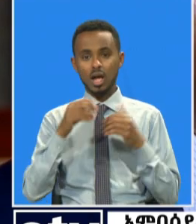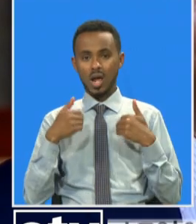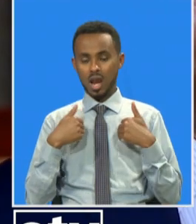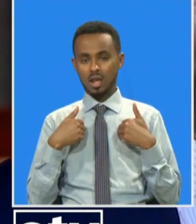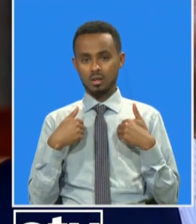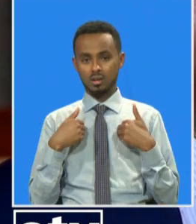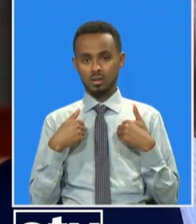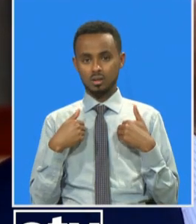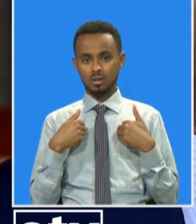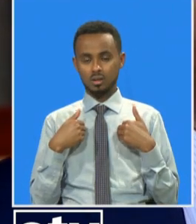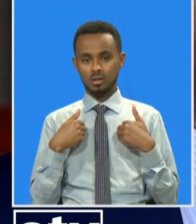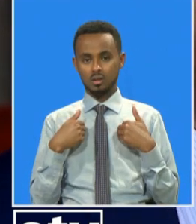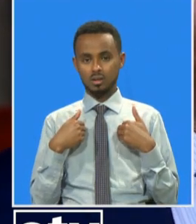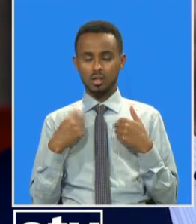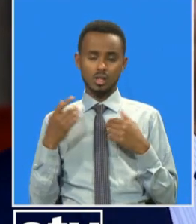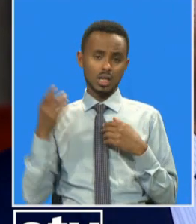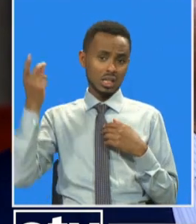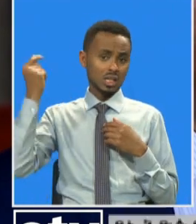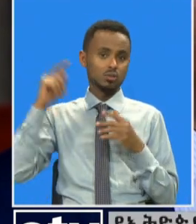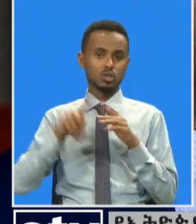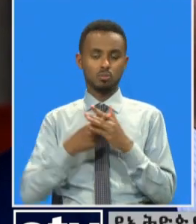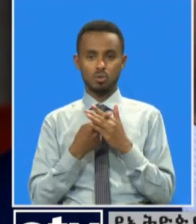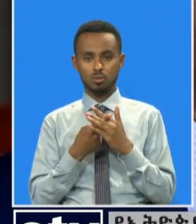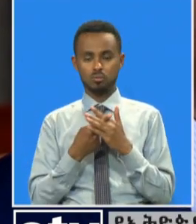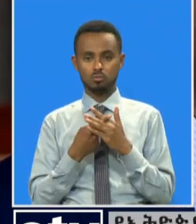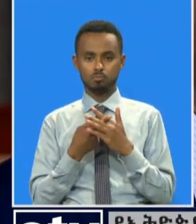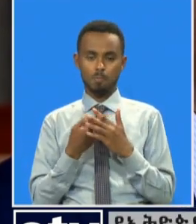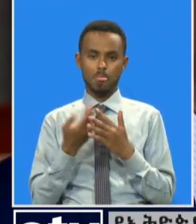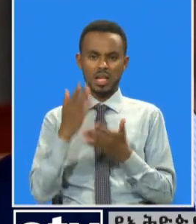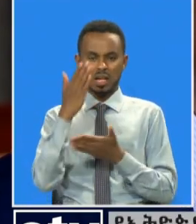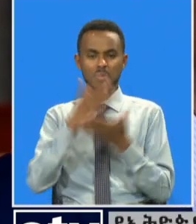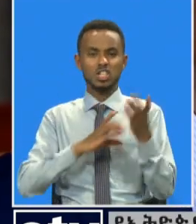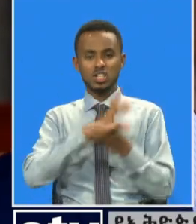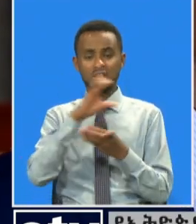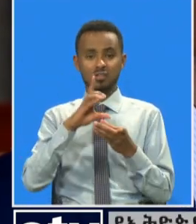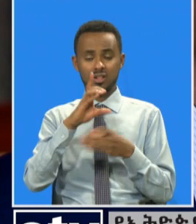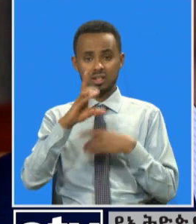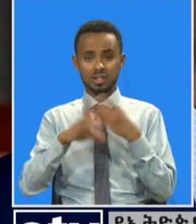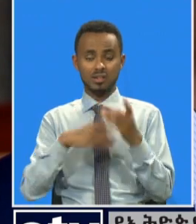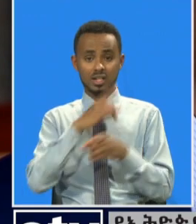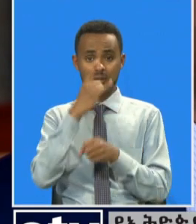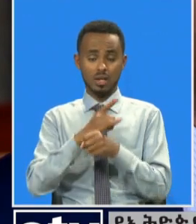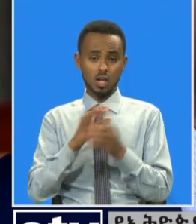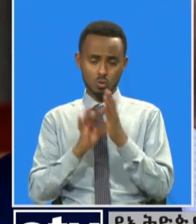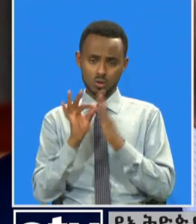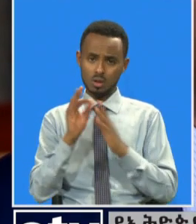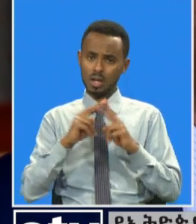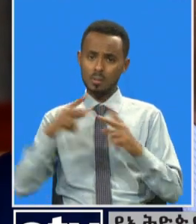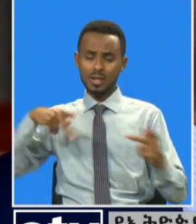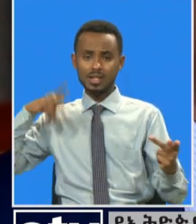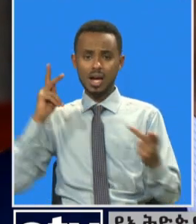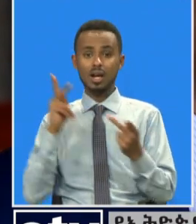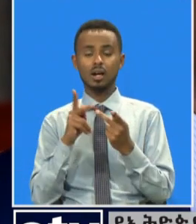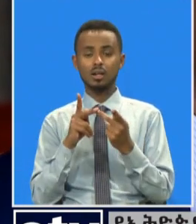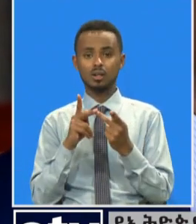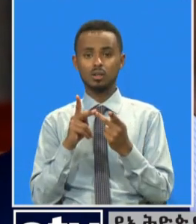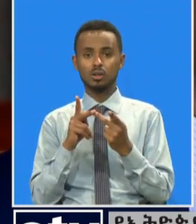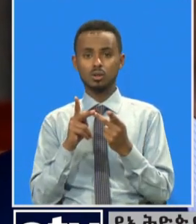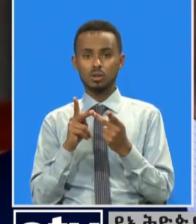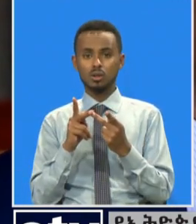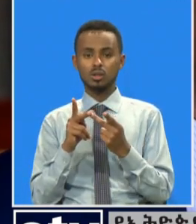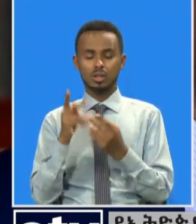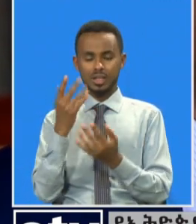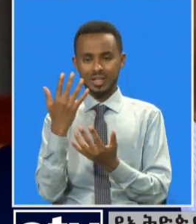ያለን። ከጥንት ጀምሮ ማለት ነው ኦልሞስት ሴንቸሪ ያስቆጠረ በጣም የተሳካ በአንት